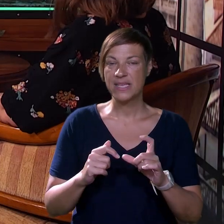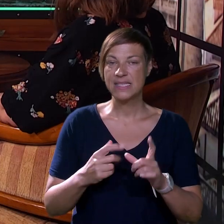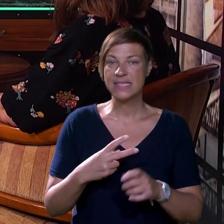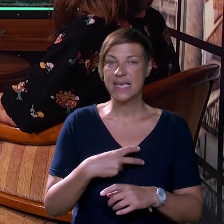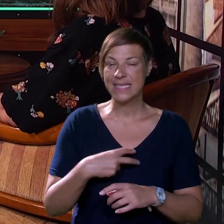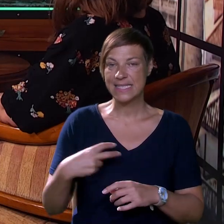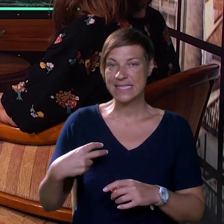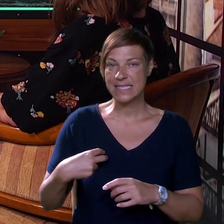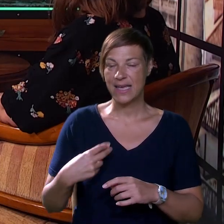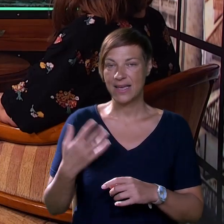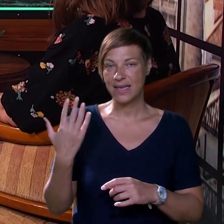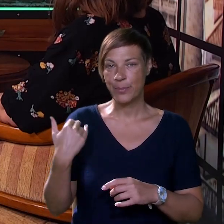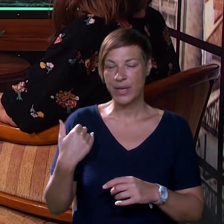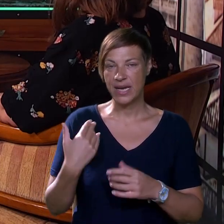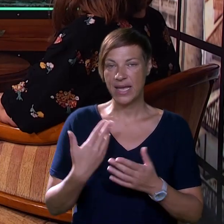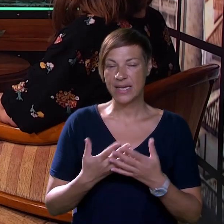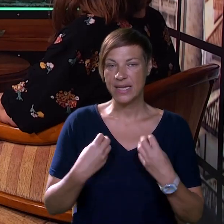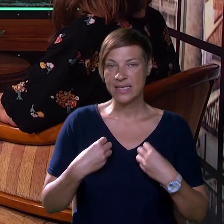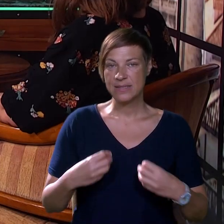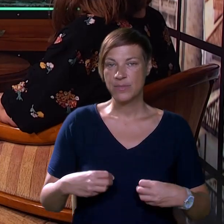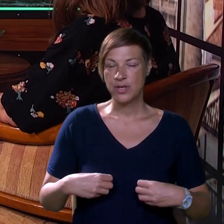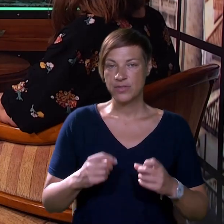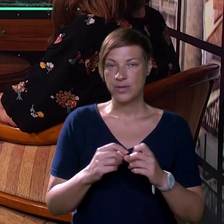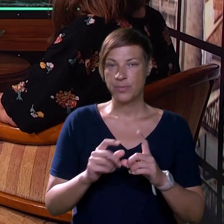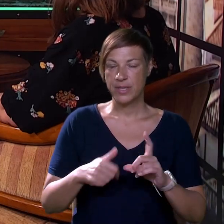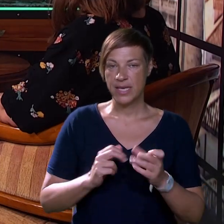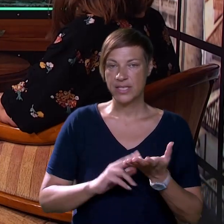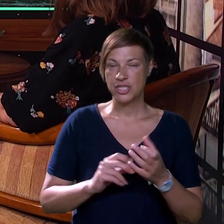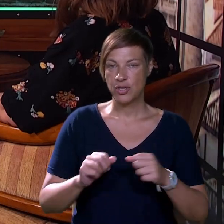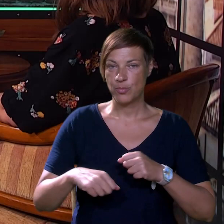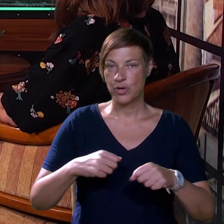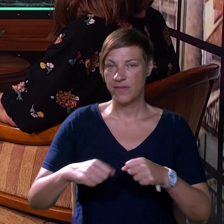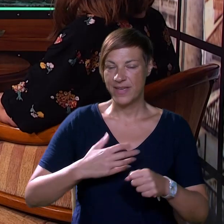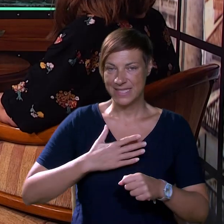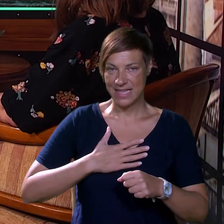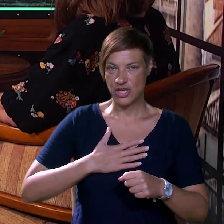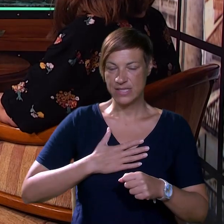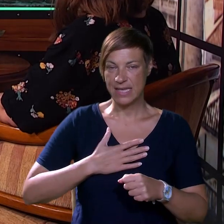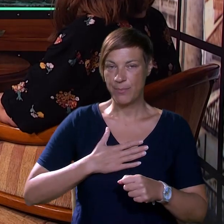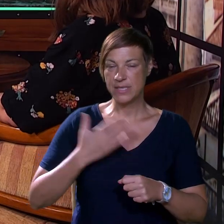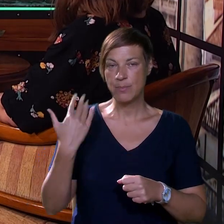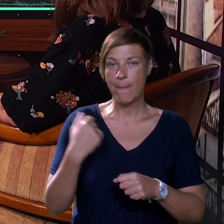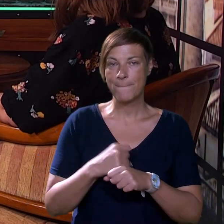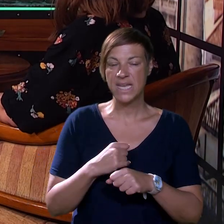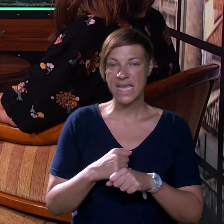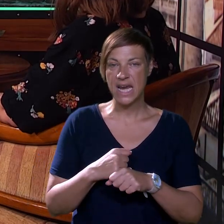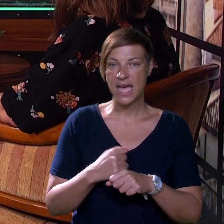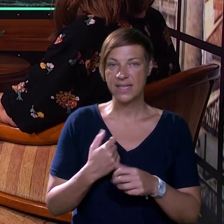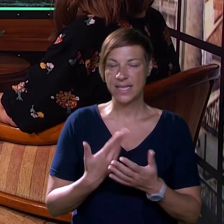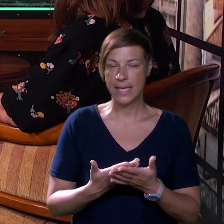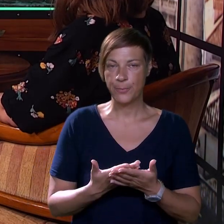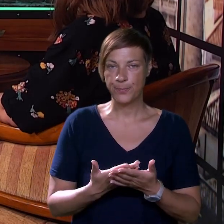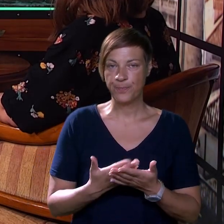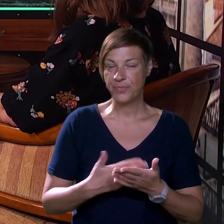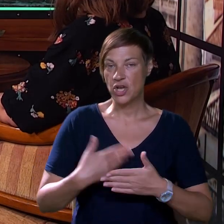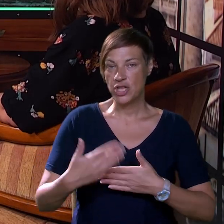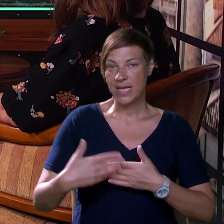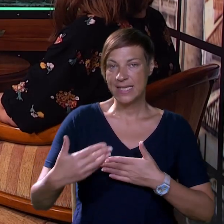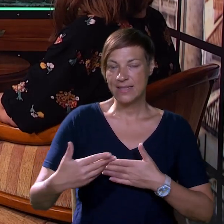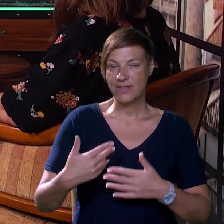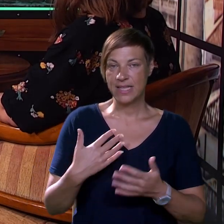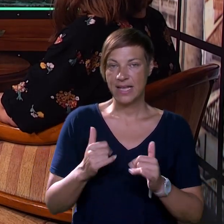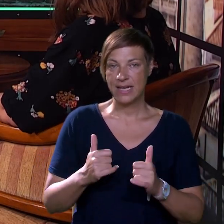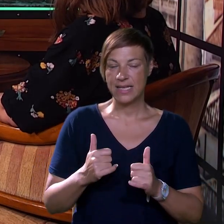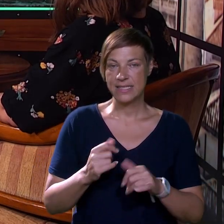Zagreb, ranije sa profesorom Biočinom koji inače je to veslao sa mnom Gusara, nismo prije radili, tako da je onda nastavljeno